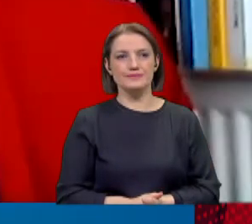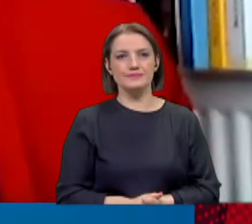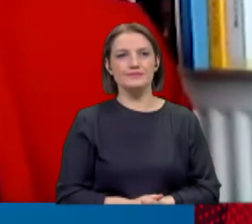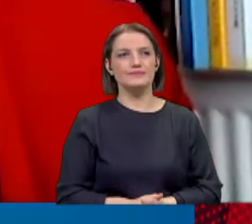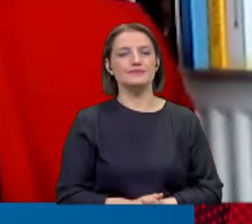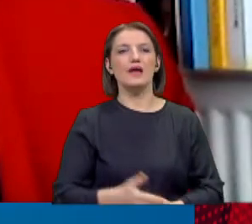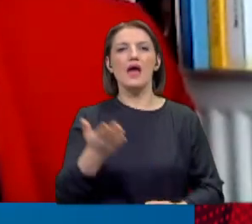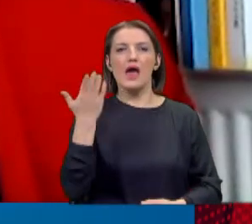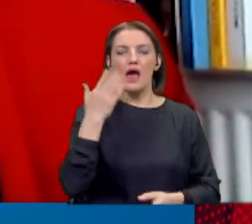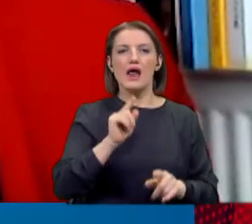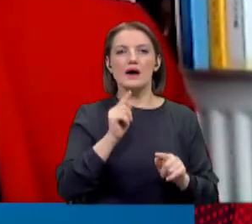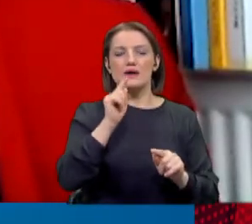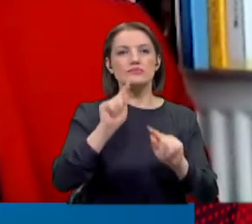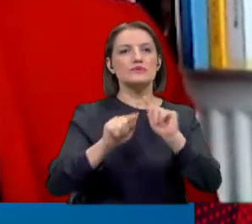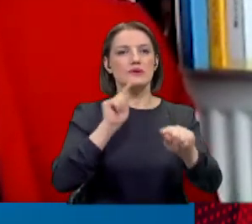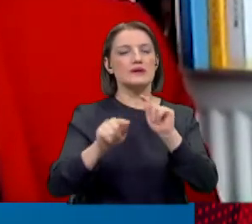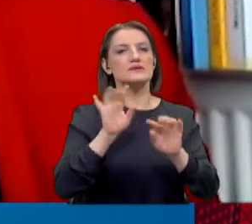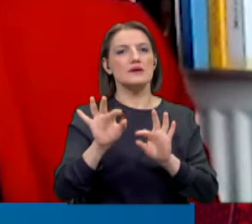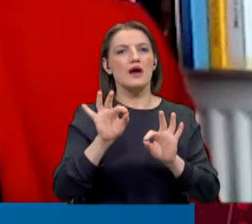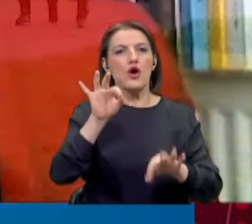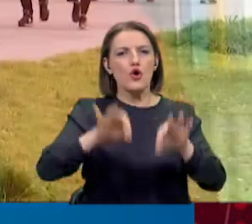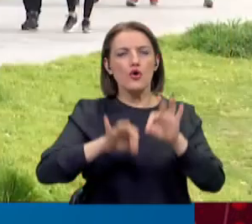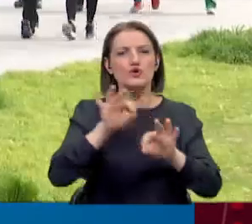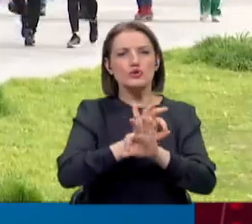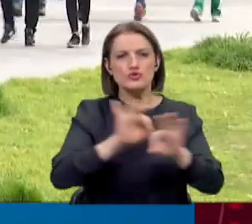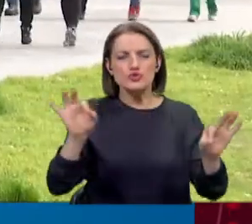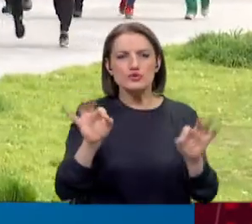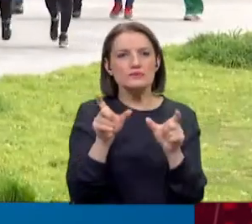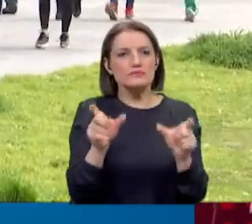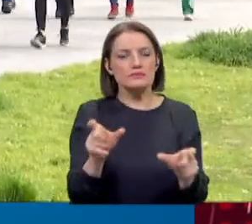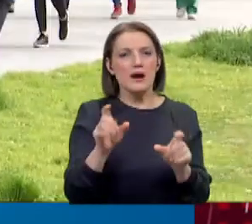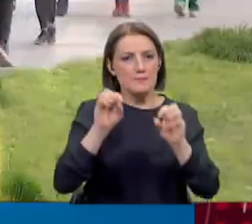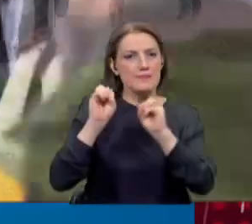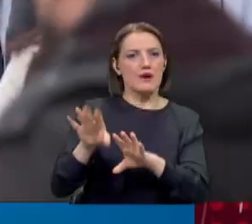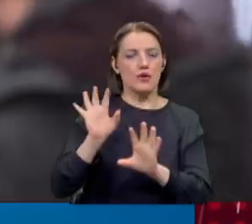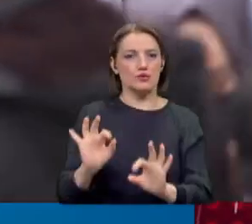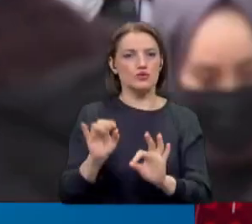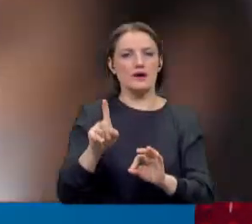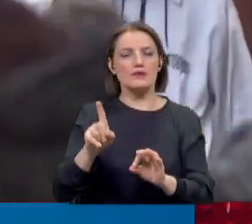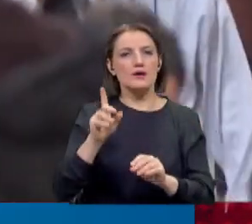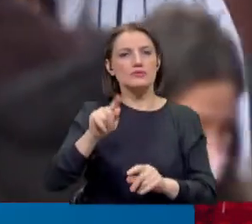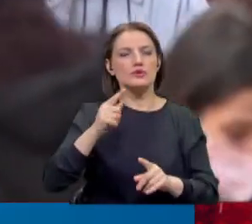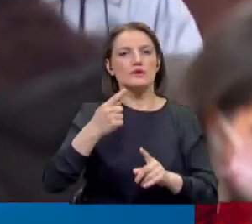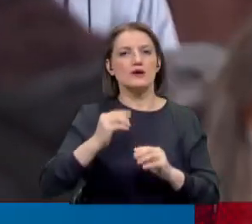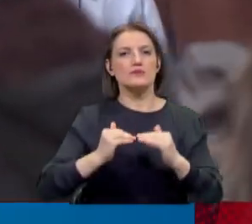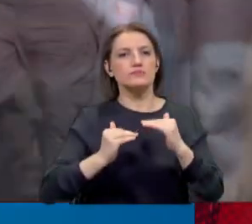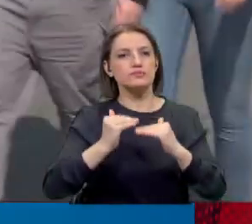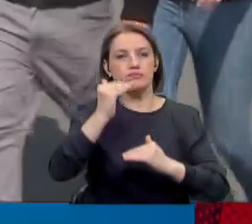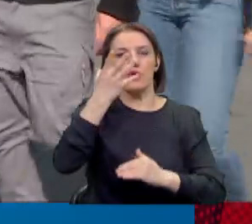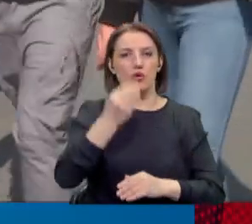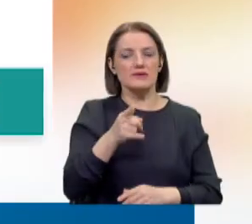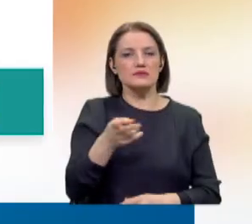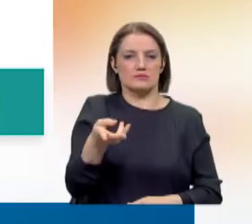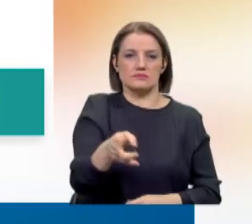Eğer salgını kontrolsüz bir biçimde başı boş ver içinde bırakırsanız bu olgu sayılarının artması Sonuçta Can